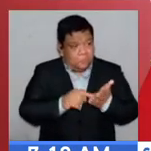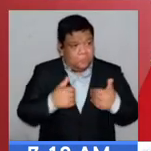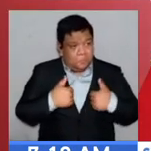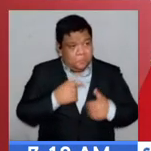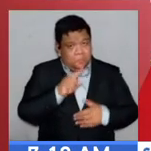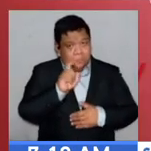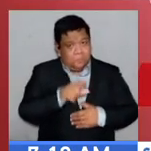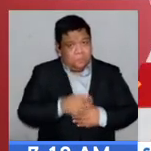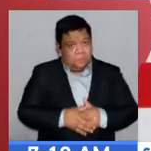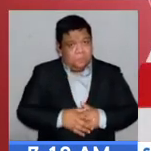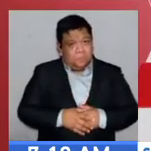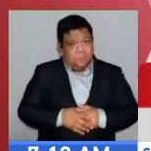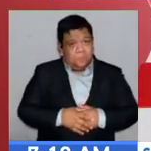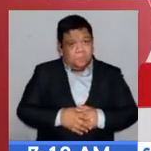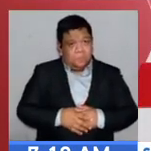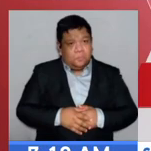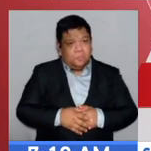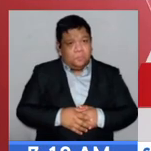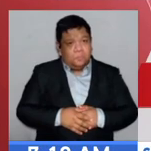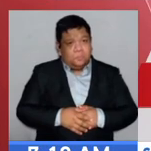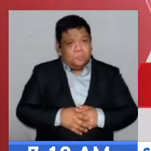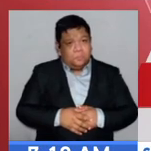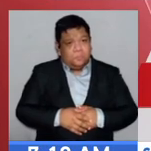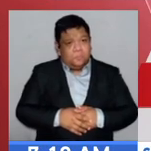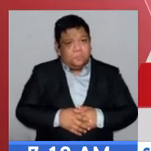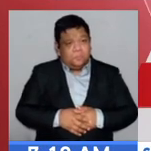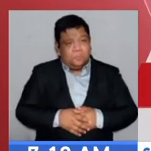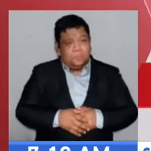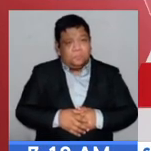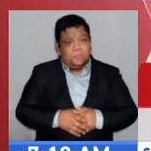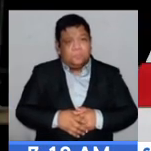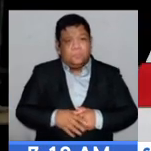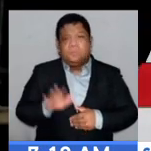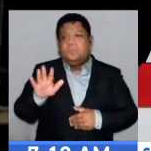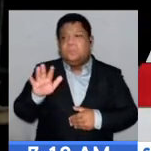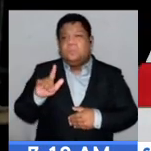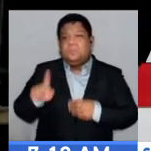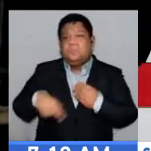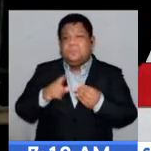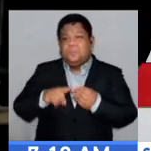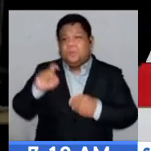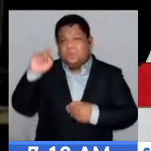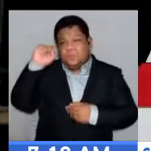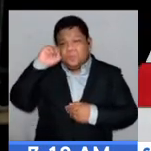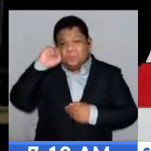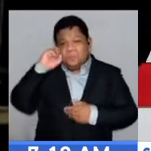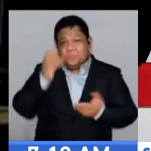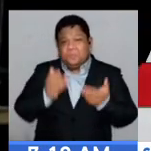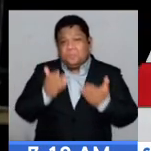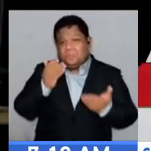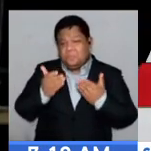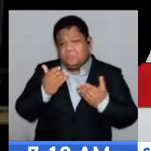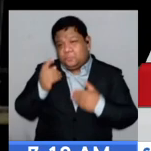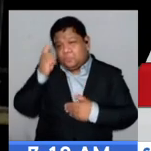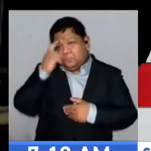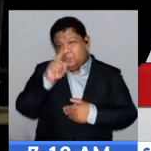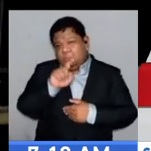May nag-check. Ito namang issue na ito, no? Siguro para sa mga household na